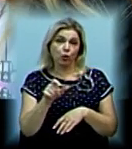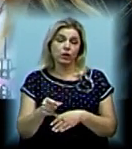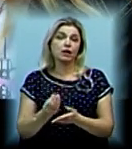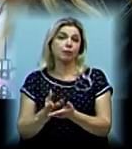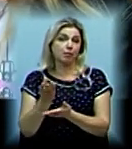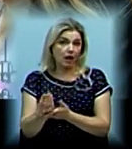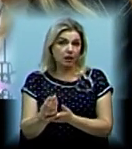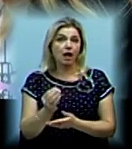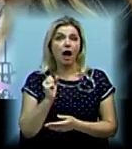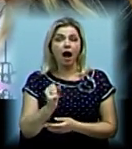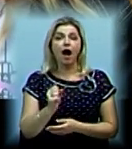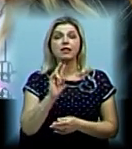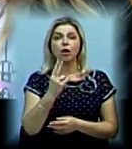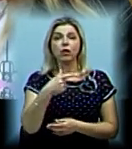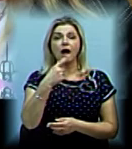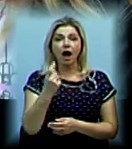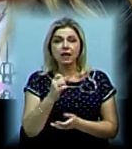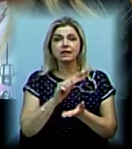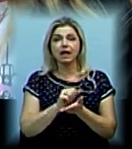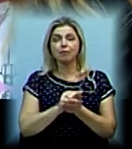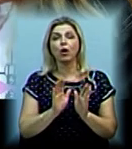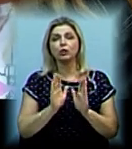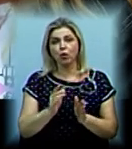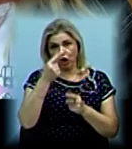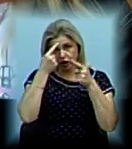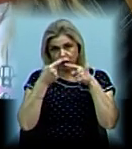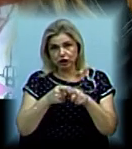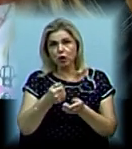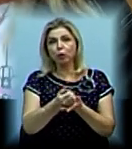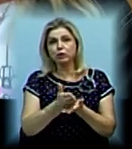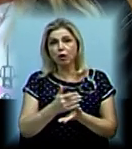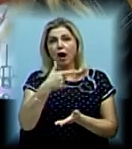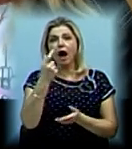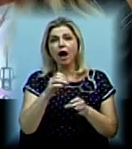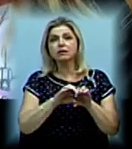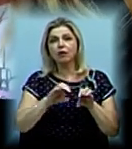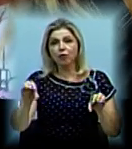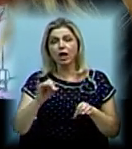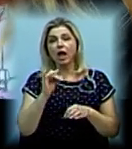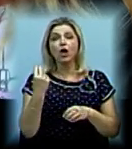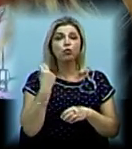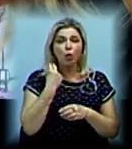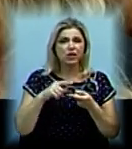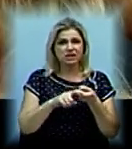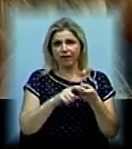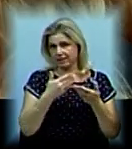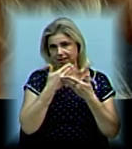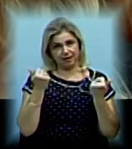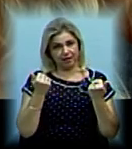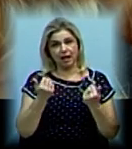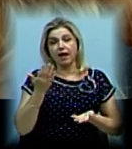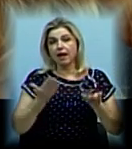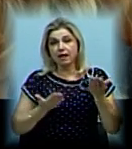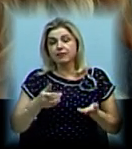них. ПАТ «Миколаївгаз» займається лише технічним обслуговуванням газопроводів, до боргів немає ніякого відношення. Якщо